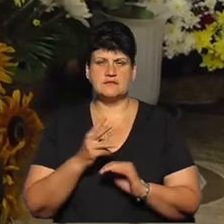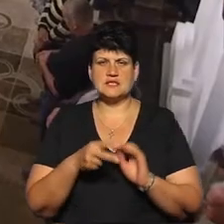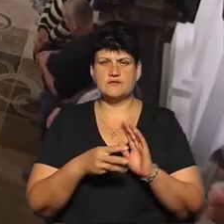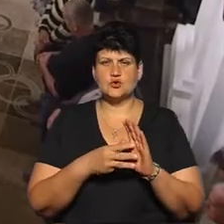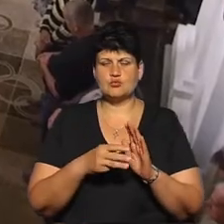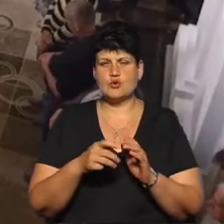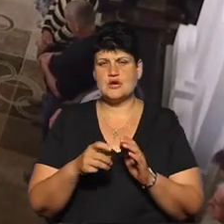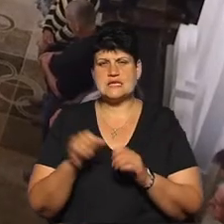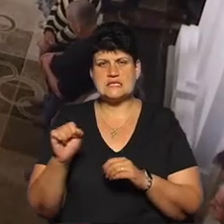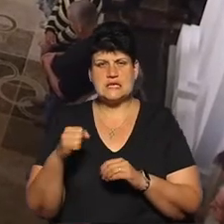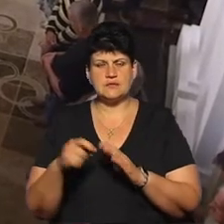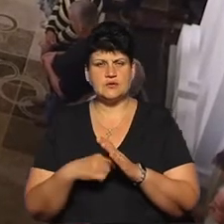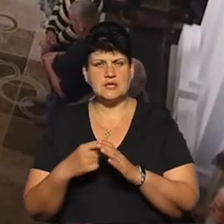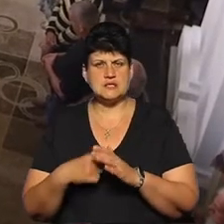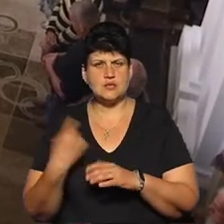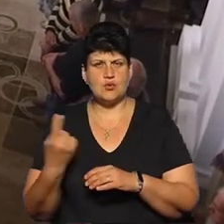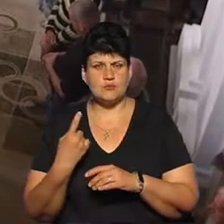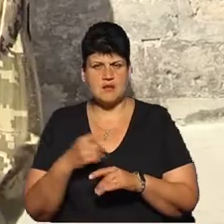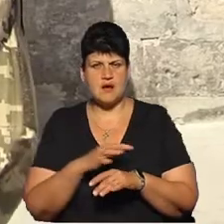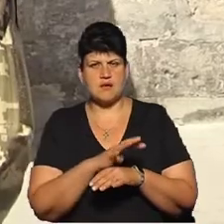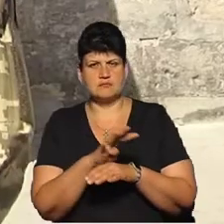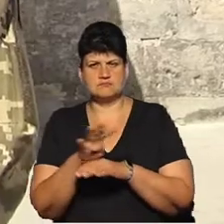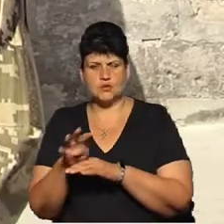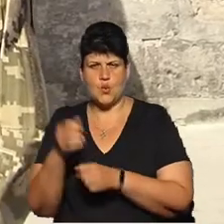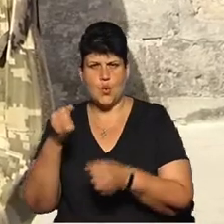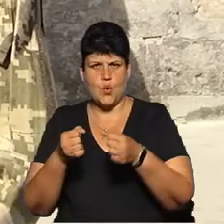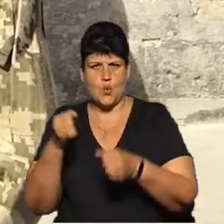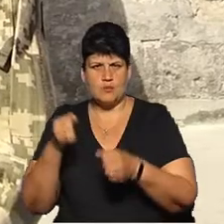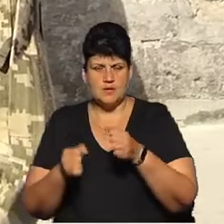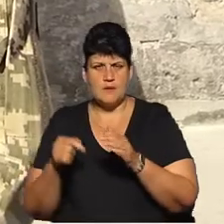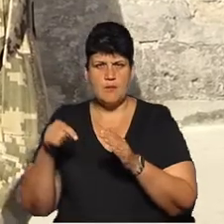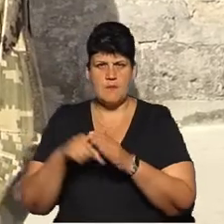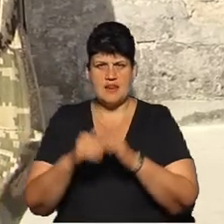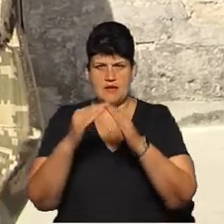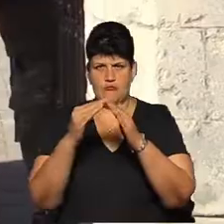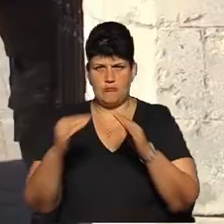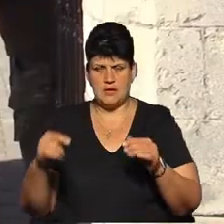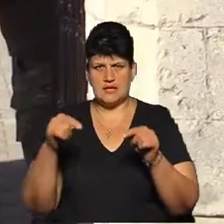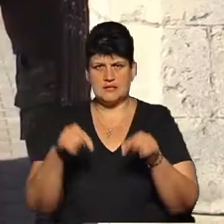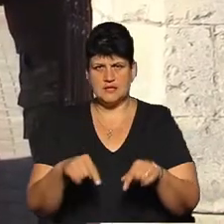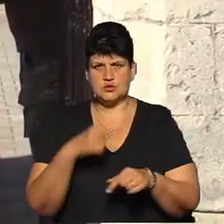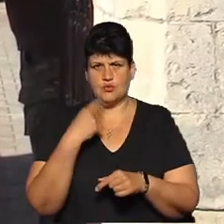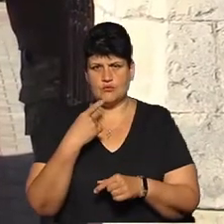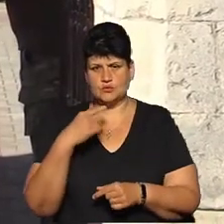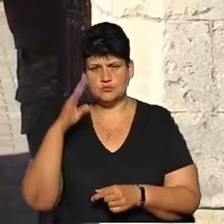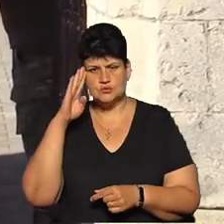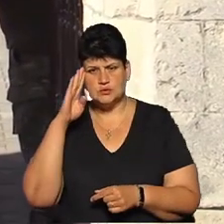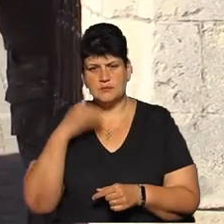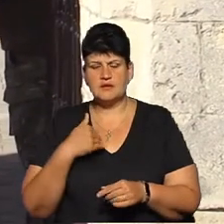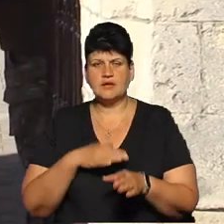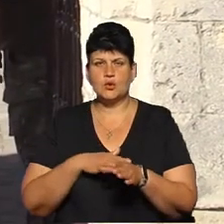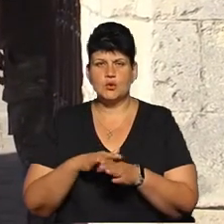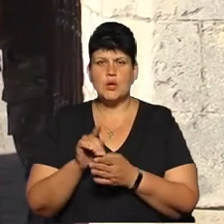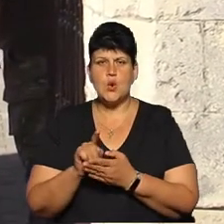час артилерійського обстрілу ракета потрапила в бліндаж, каже заступник командира батальйону з позивним «Граната». Ми виконували обов'язки